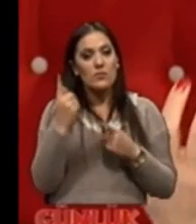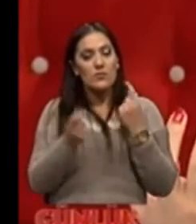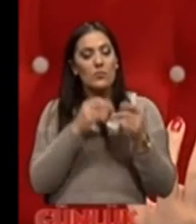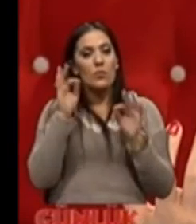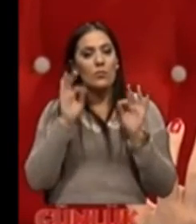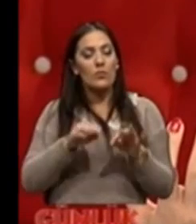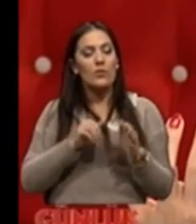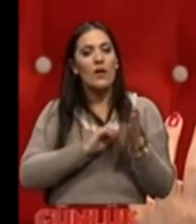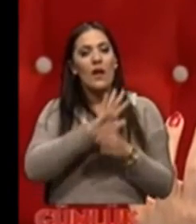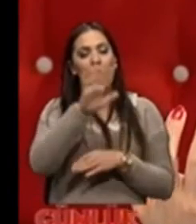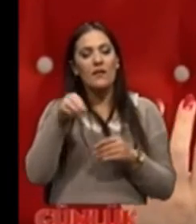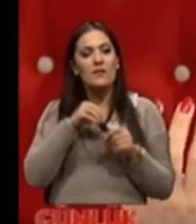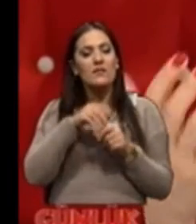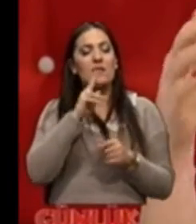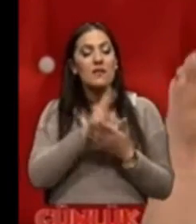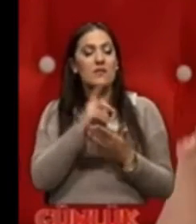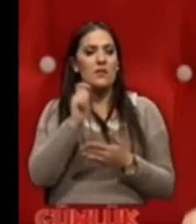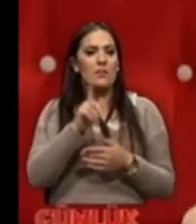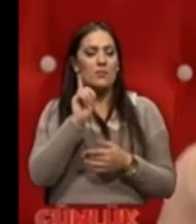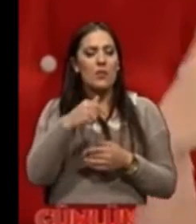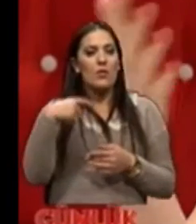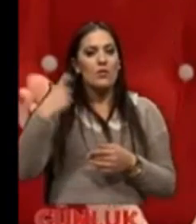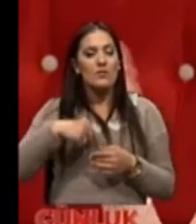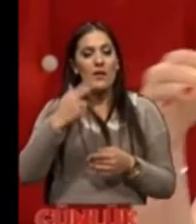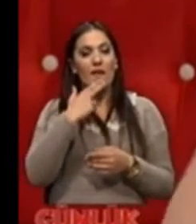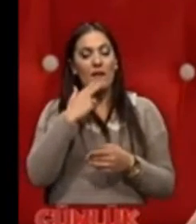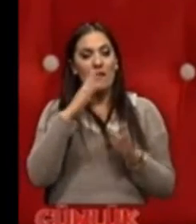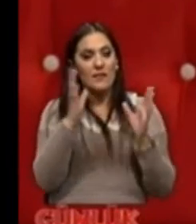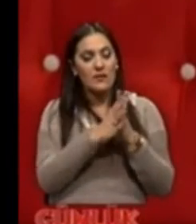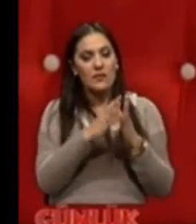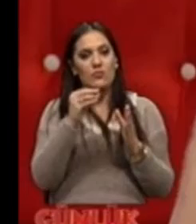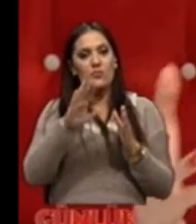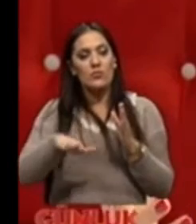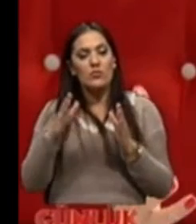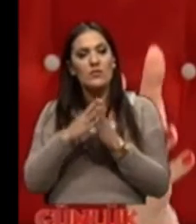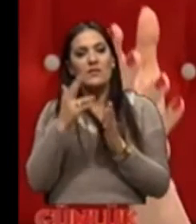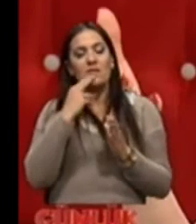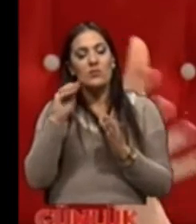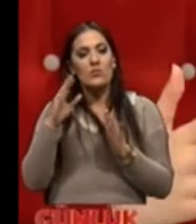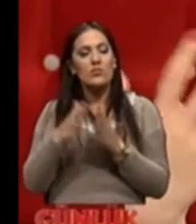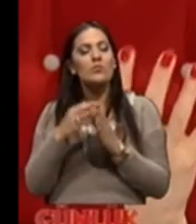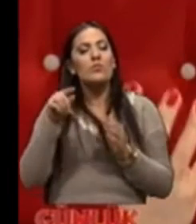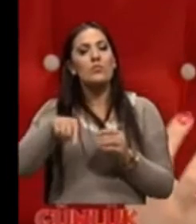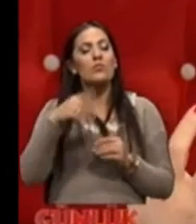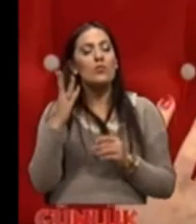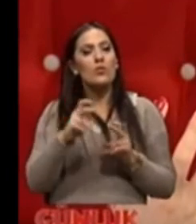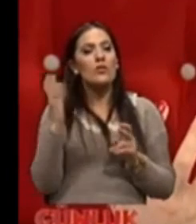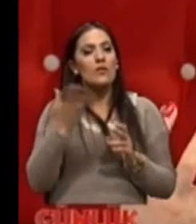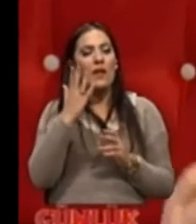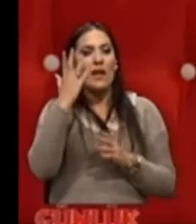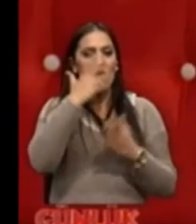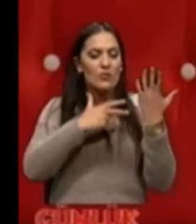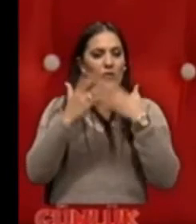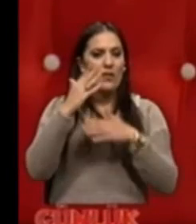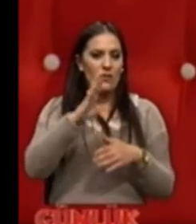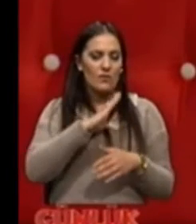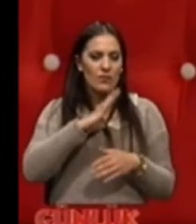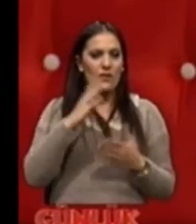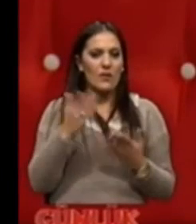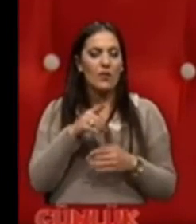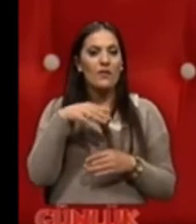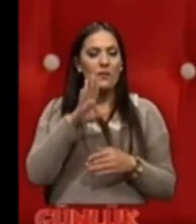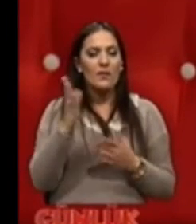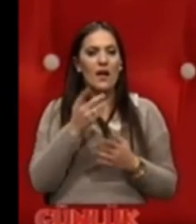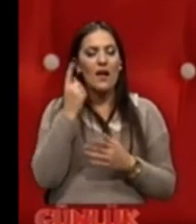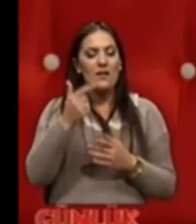kesinlikle yapılması gerekiyor. Özellikle kadınlara, çocuklara, kız çocuklara, evet, bütün hepsi, bu konuda daha çekingenler, daha, öyle değil mi? Daha yani az donanımlılar. Gerçekten ben bunu